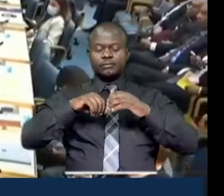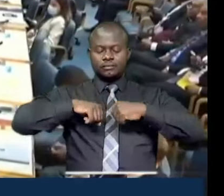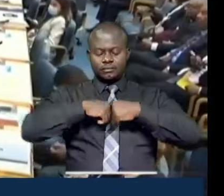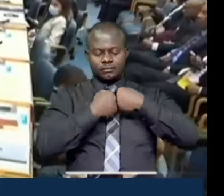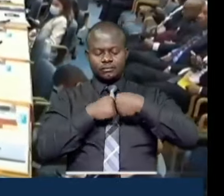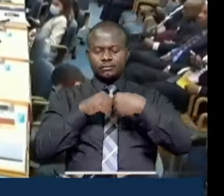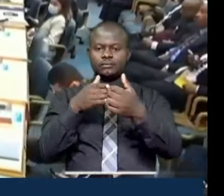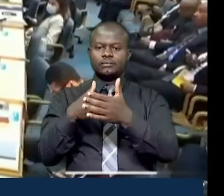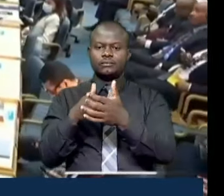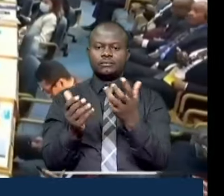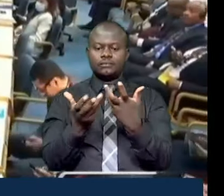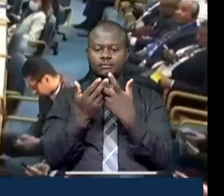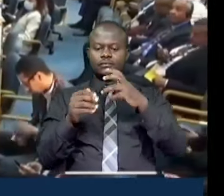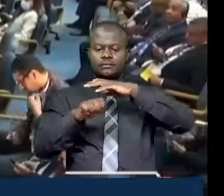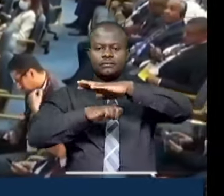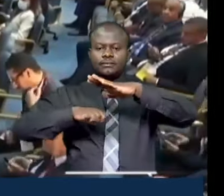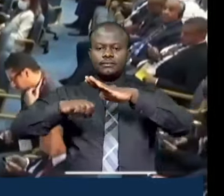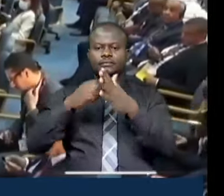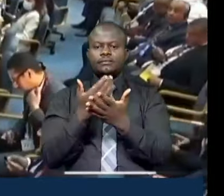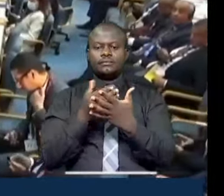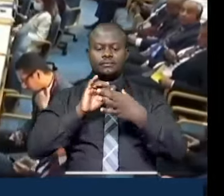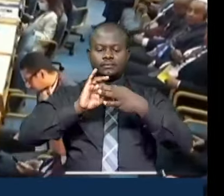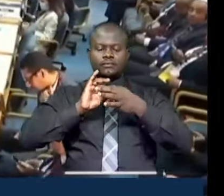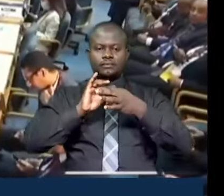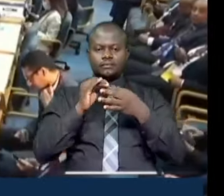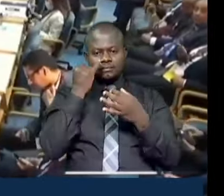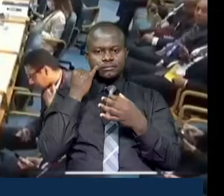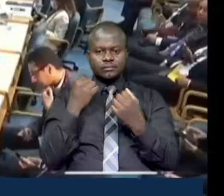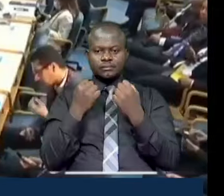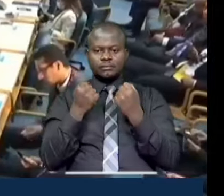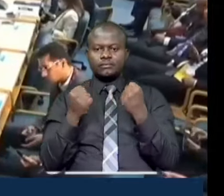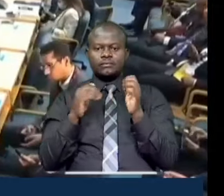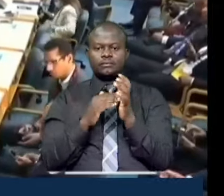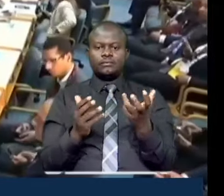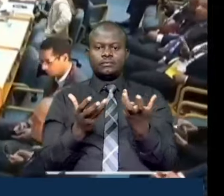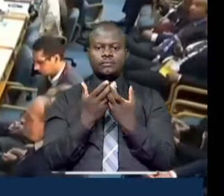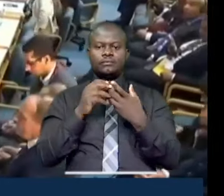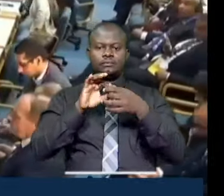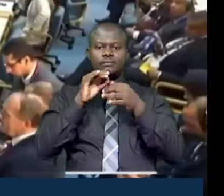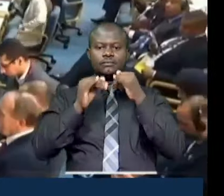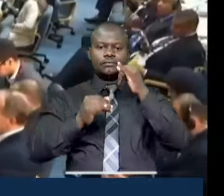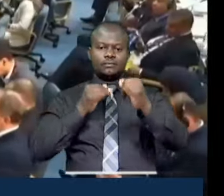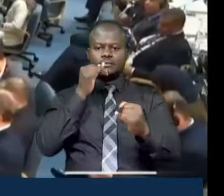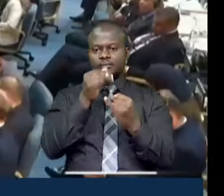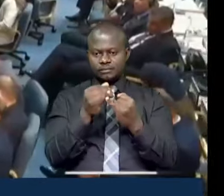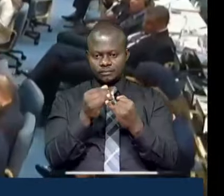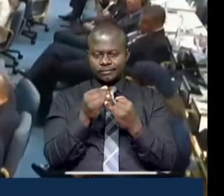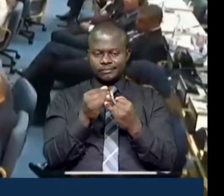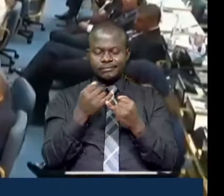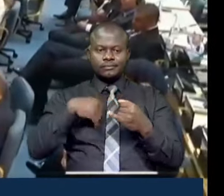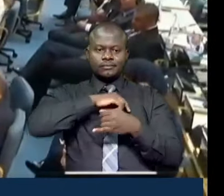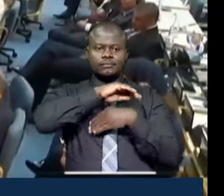n'imbogamizi zirebana n'ibidukikije bisaba ubufatanye buhamye ndetse buhuriweho mu bufatanye mpuzamahanga